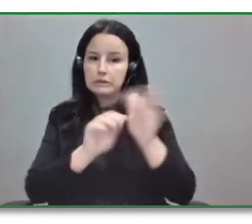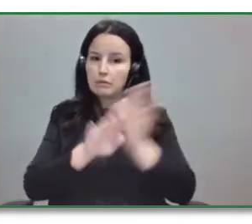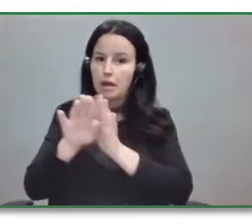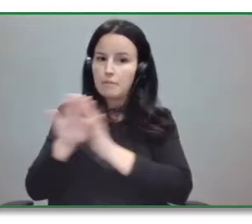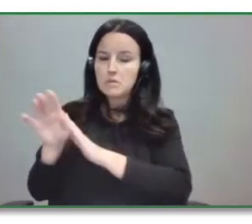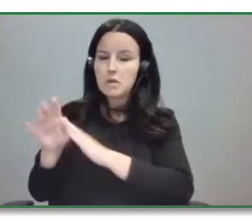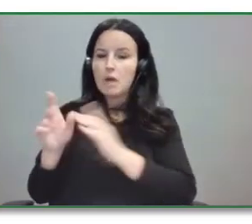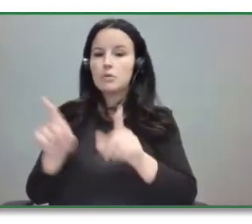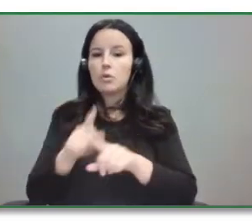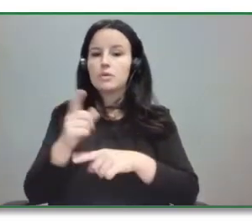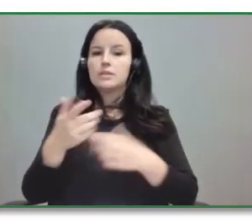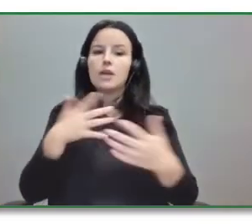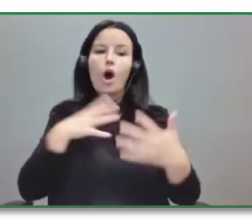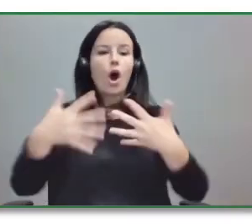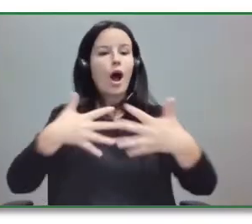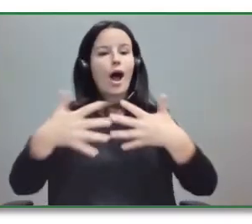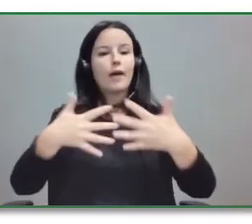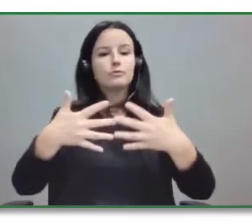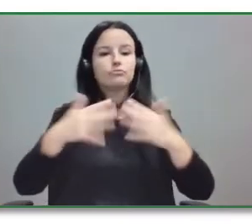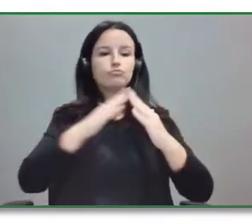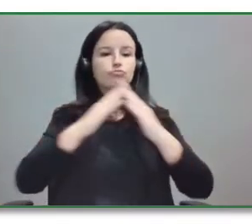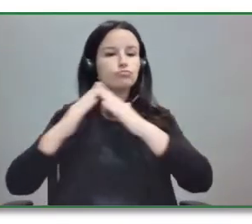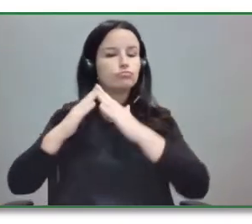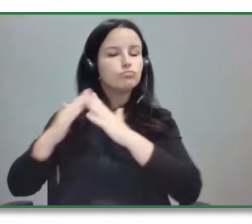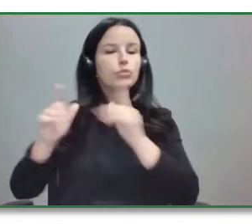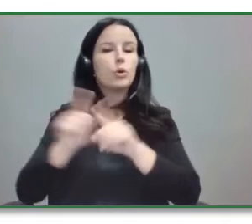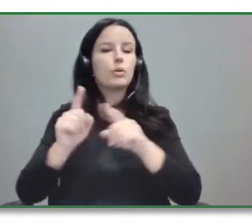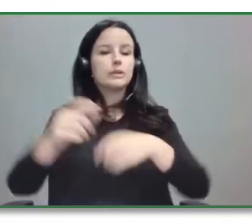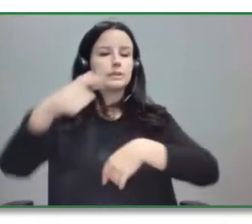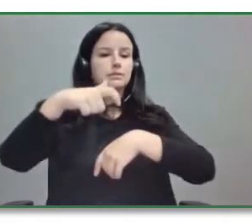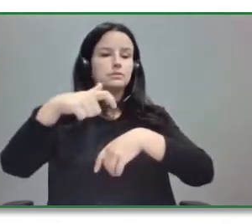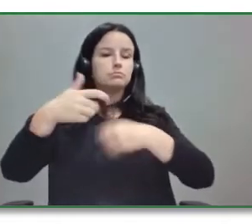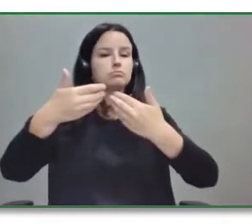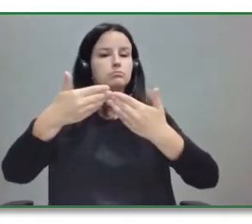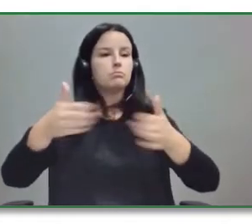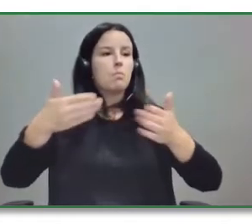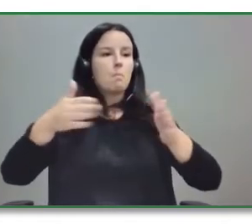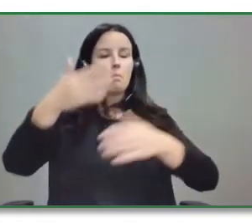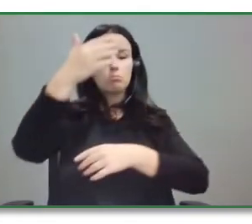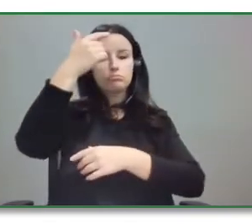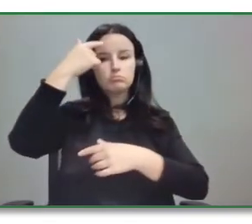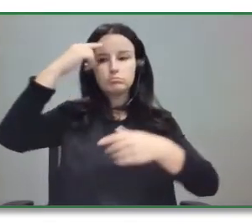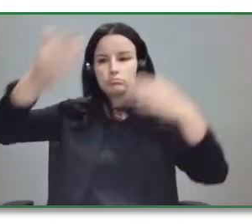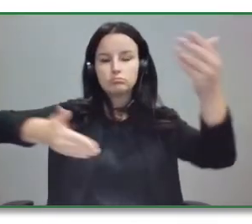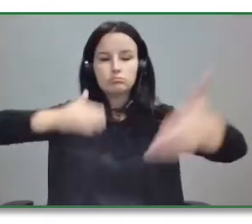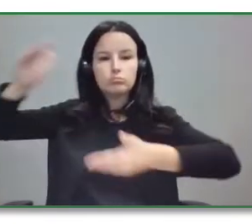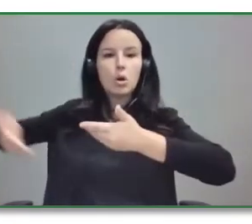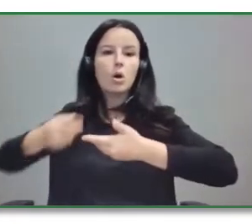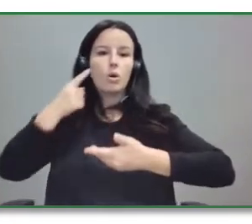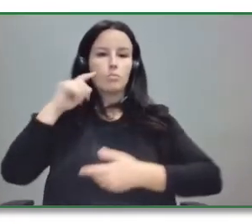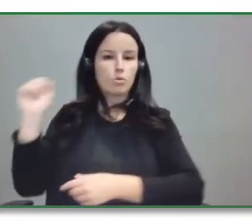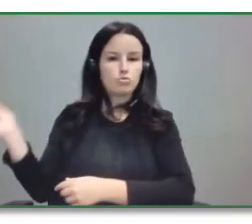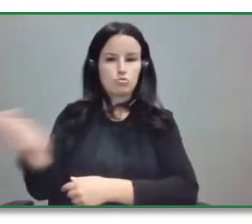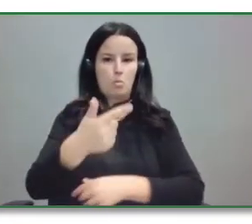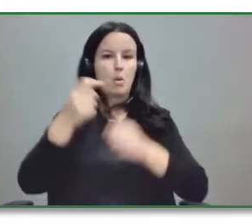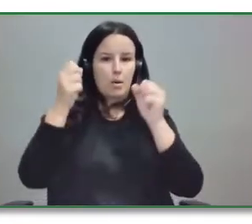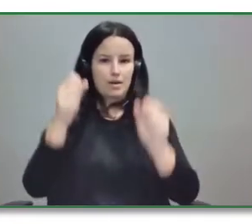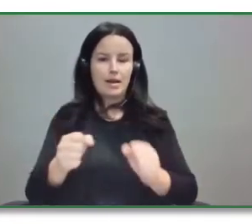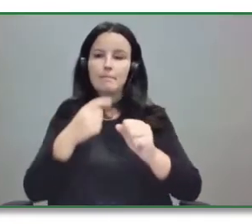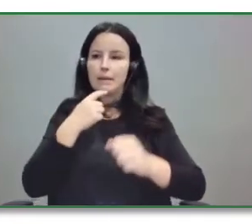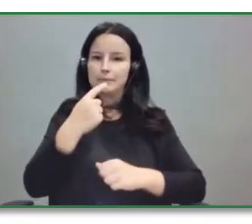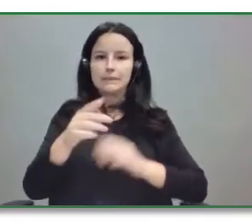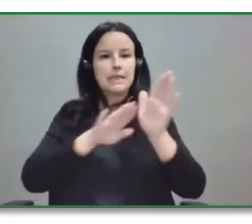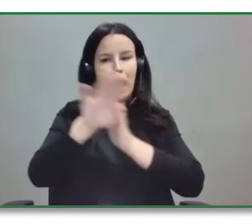pour les ateliers communautaires et les journées portes ouvertes pour que GGNRA puisse faire passer le mot sur les améliorations